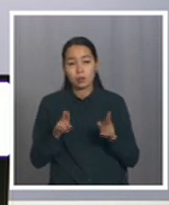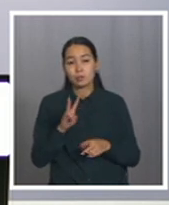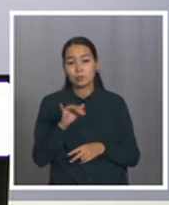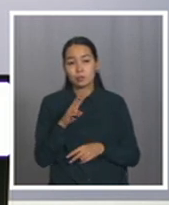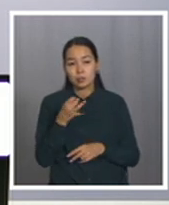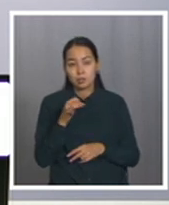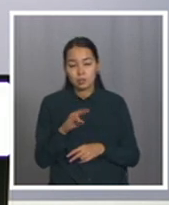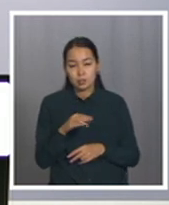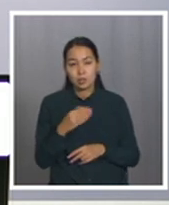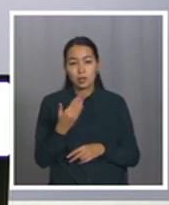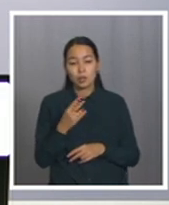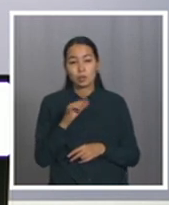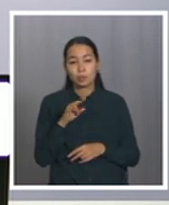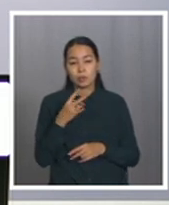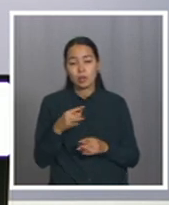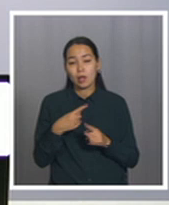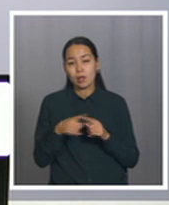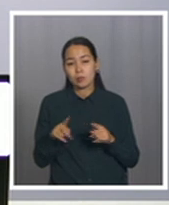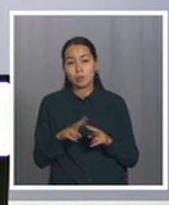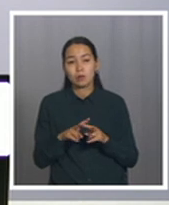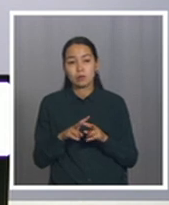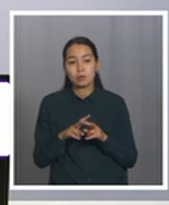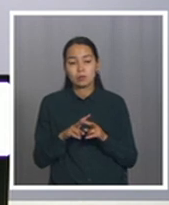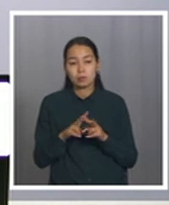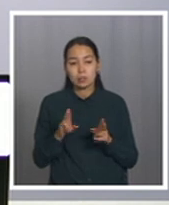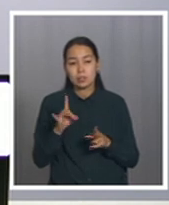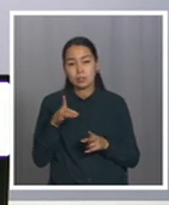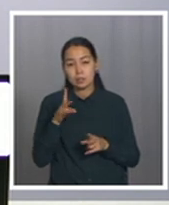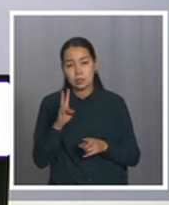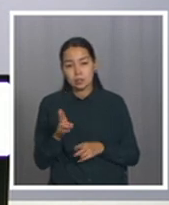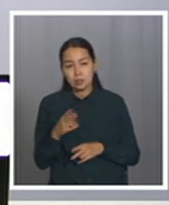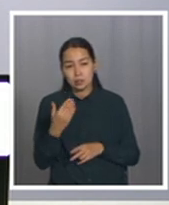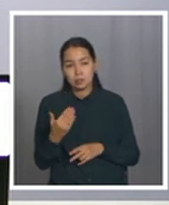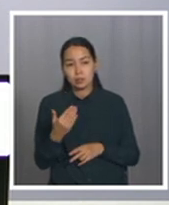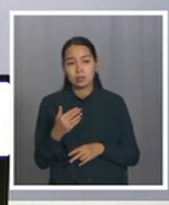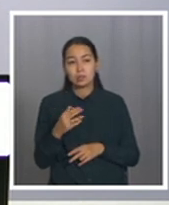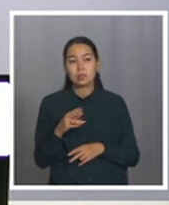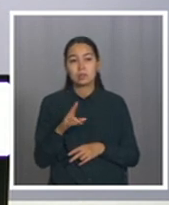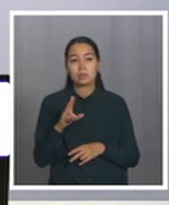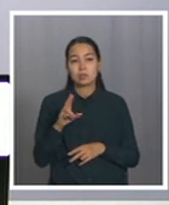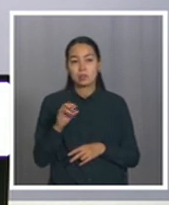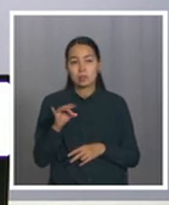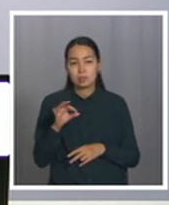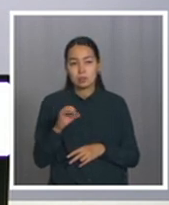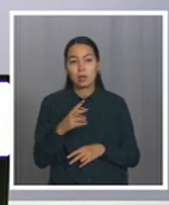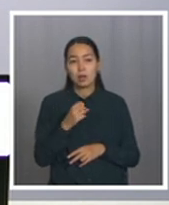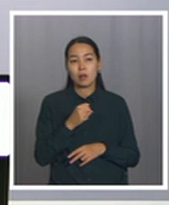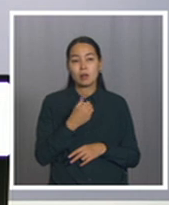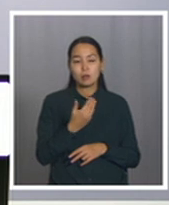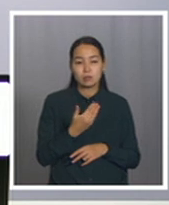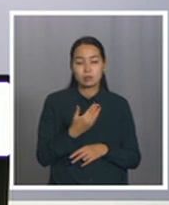және нуклеотидтердің айырмашылығы РНК-да урацил, ал ДНК молекуласында тимин